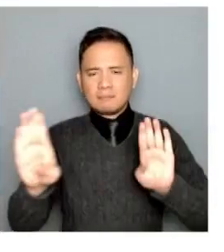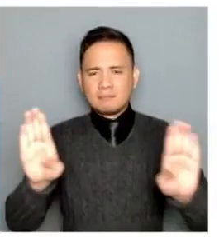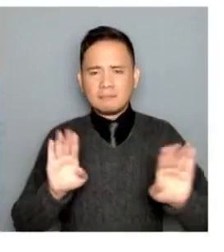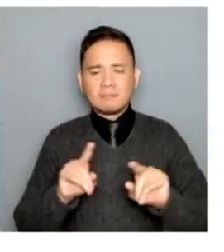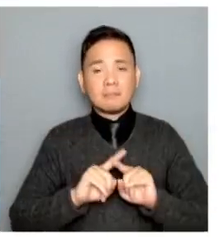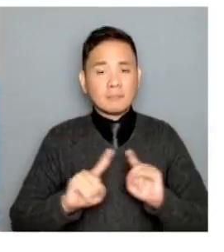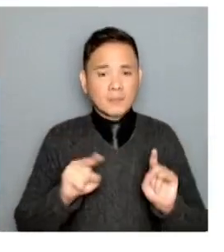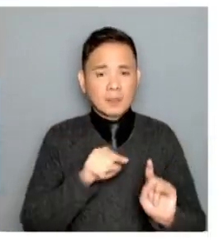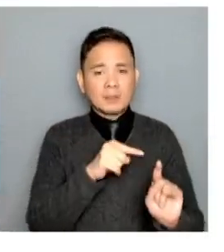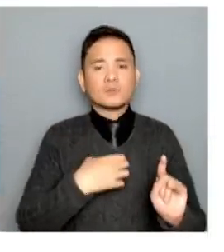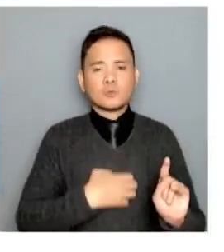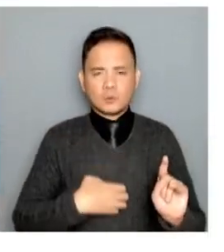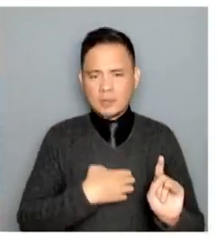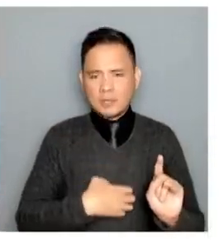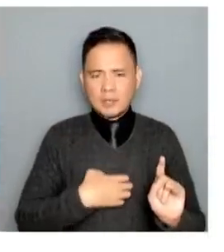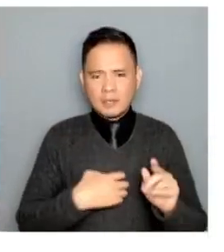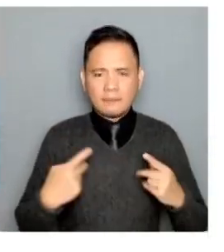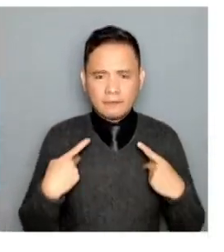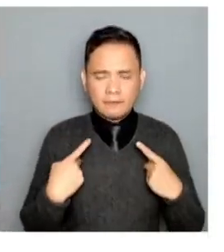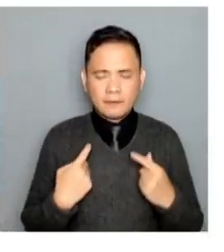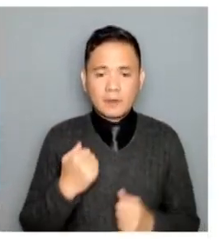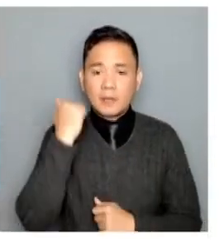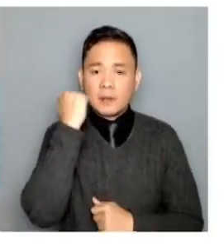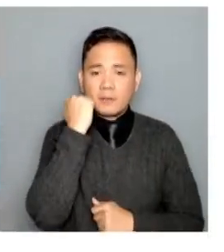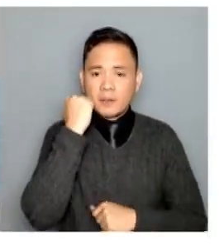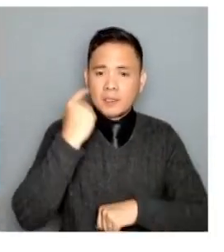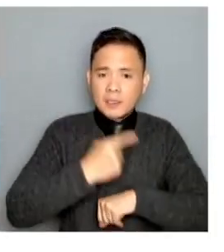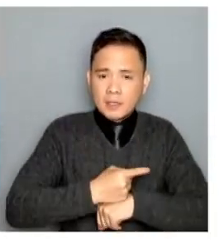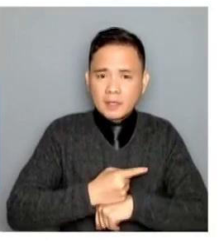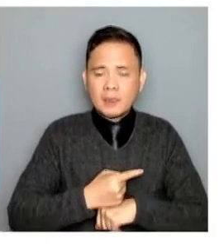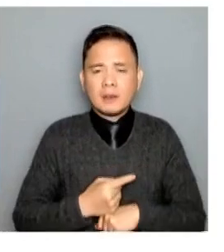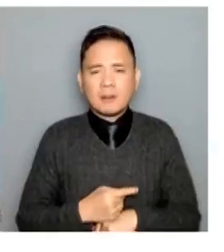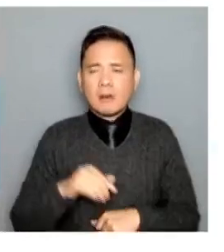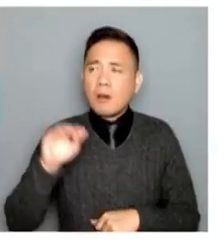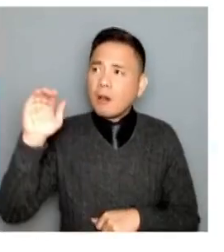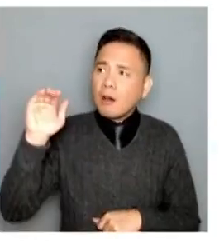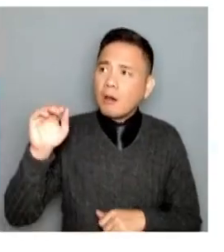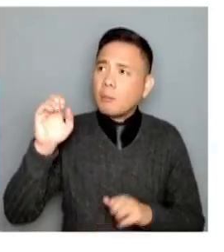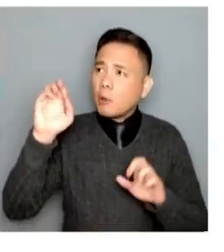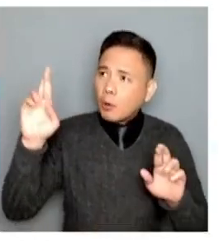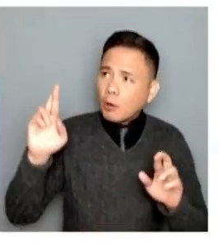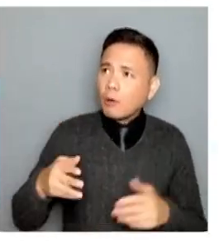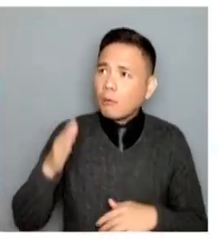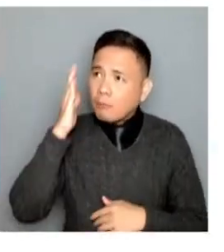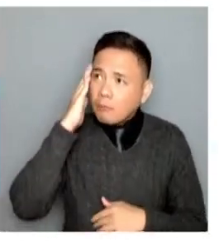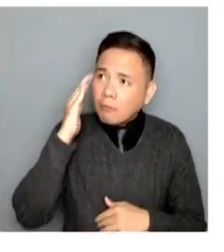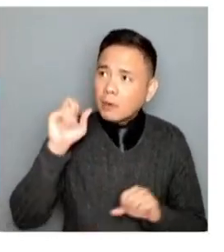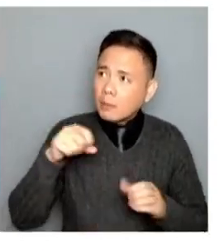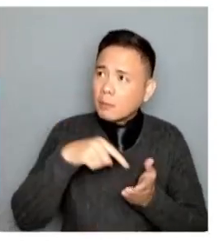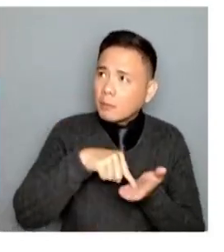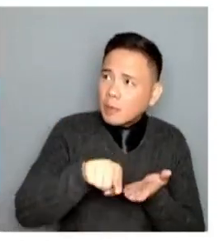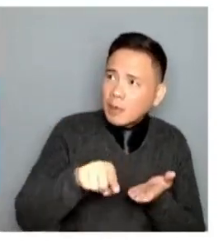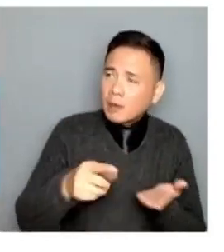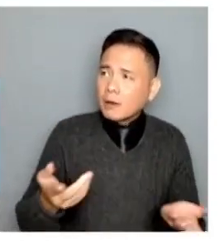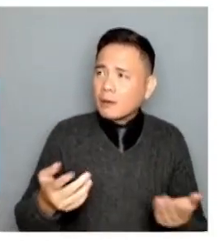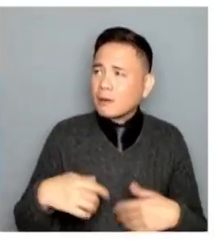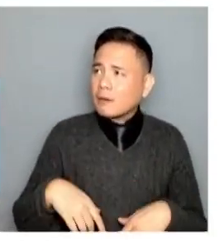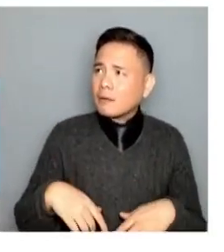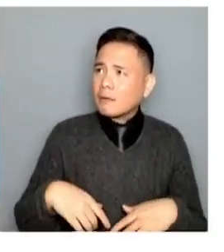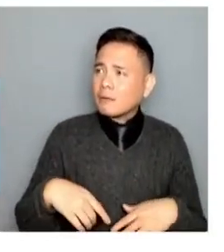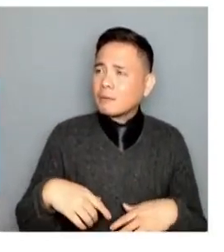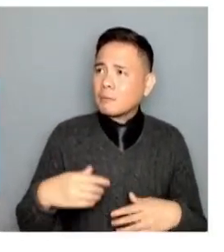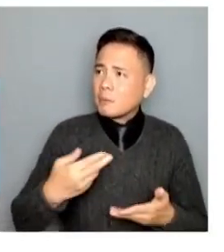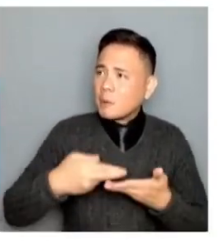yung nagrereklamo na everyday, Mayor, meron po akong ano dito, baka pwedeng bayaran niyo muna ito yung kalahating kilong